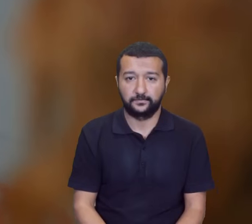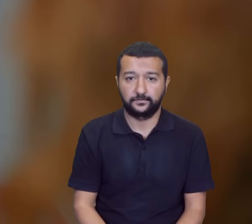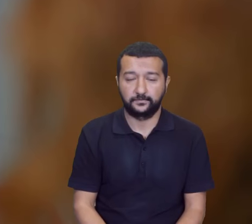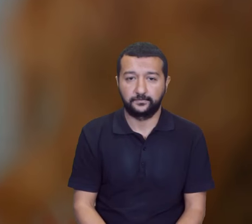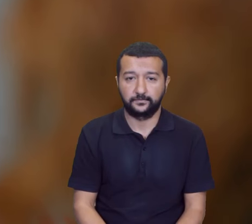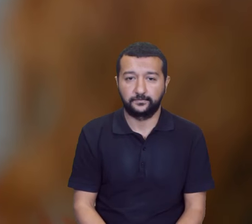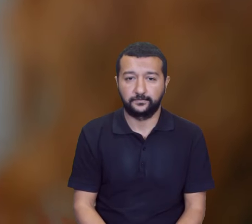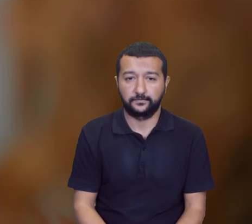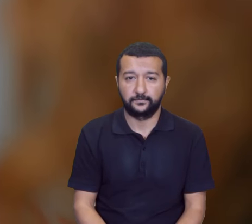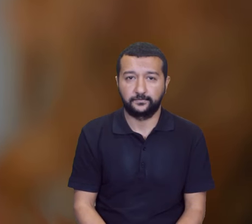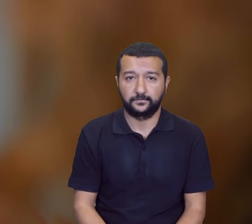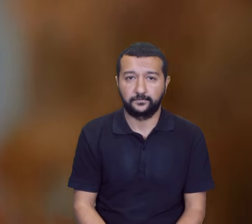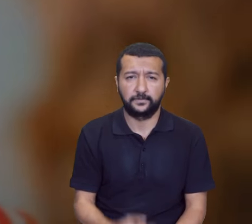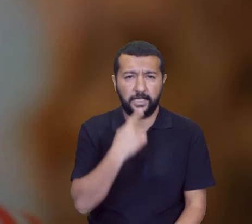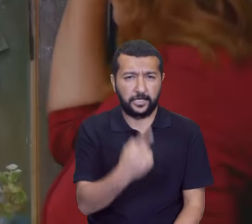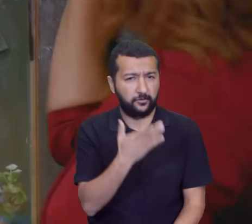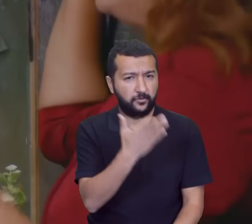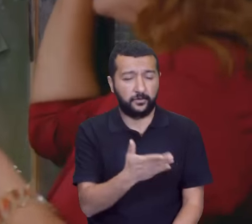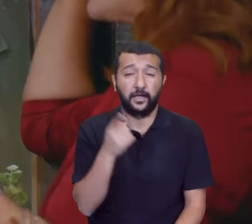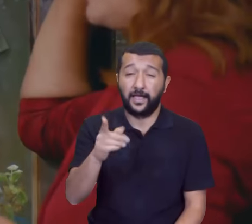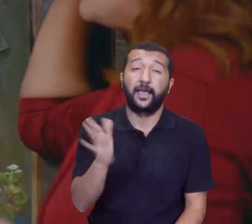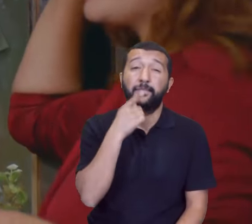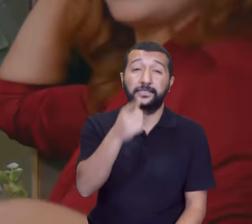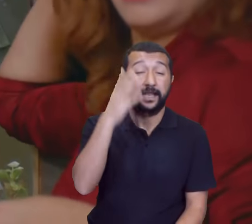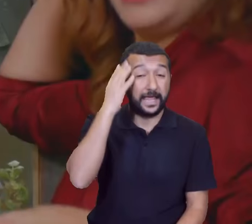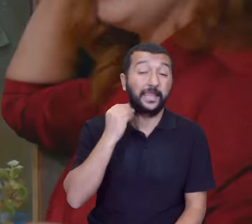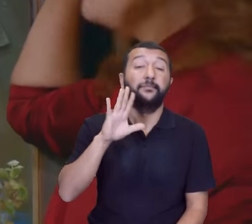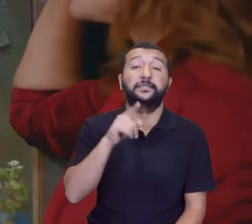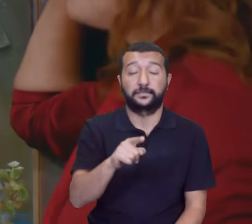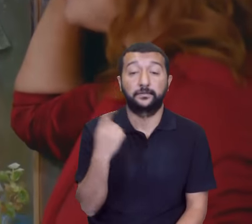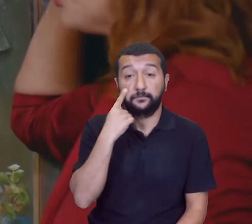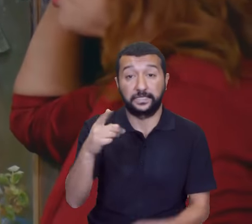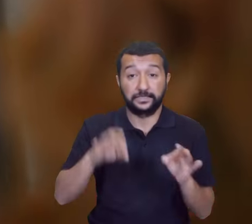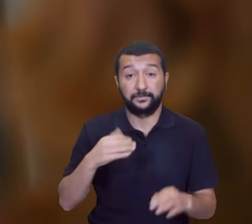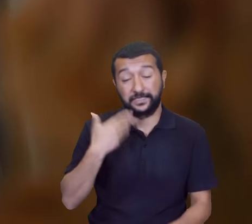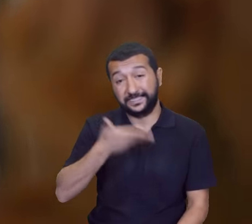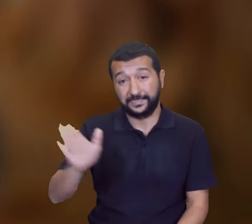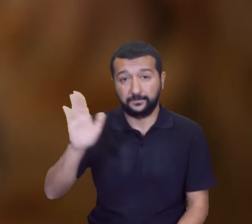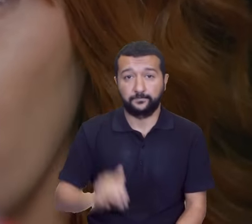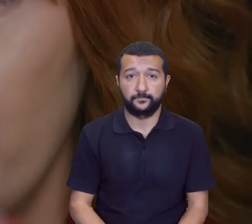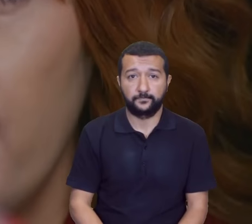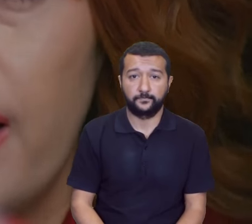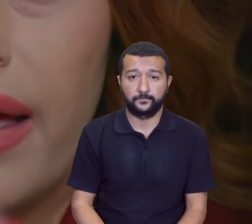Dilini çıkarıp kaş gözle anlattı. Ne diyor? Aman sen anlamazsın. Bak şimdi ben çıkacağım.